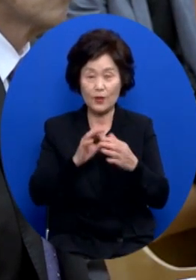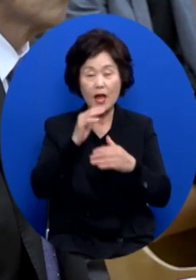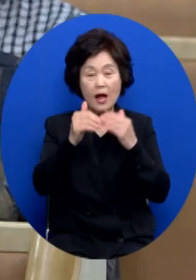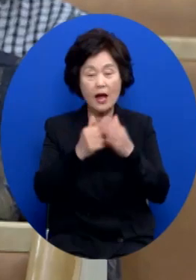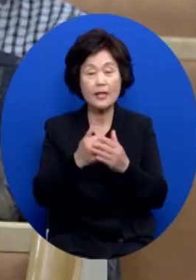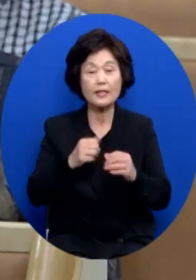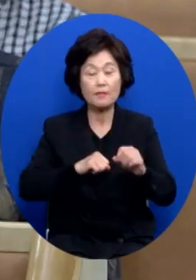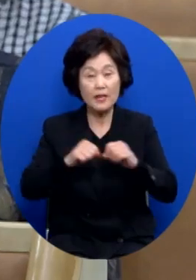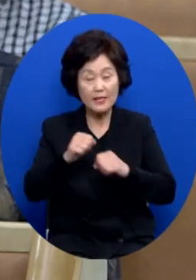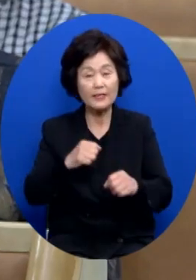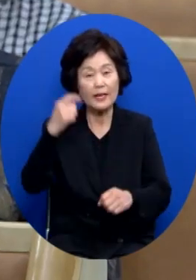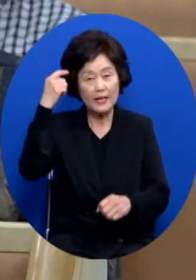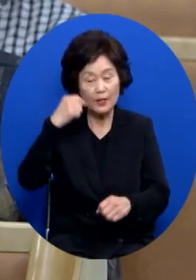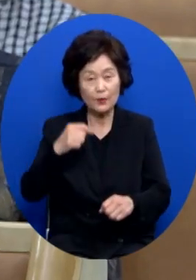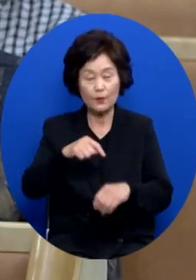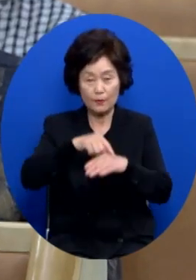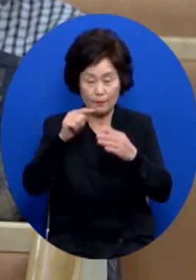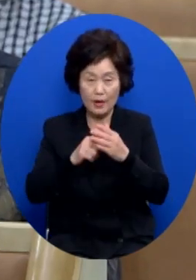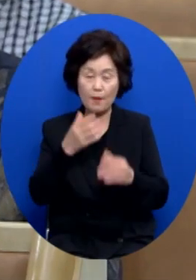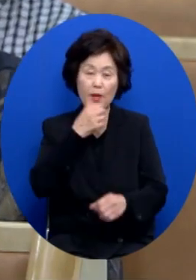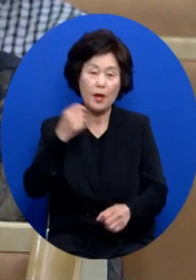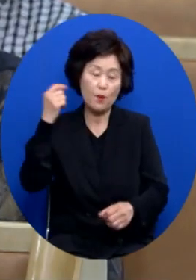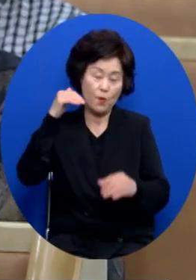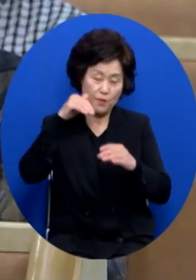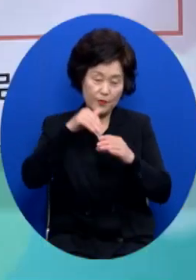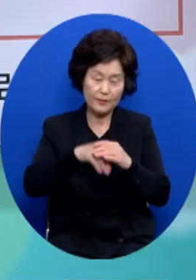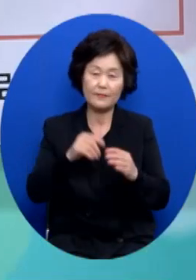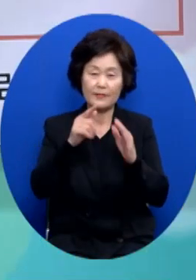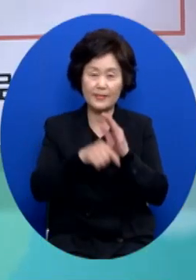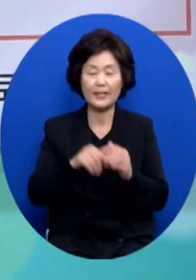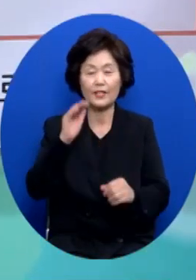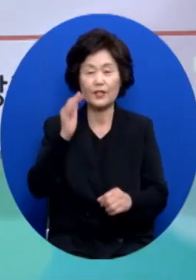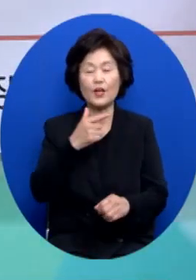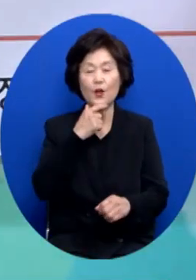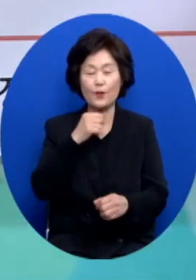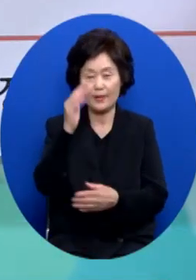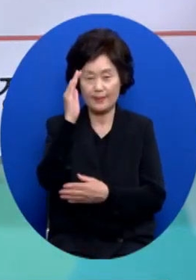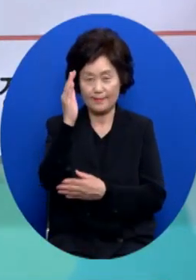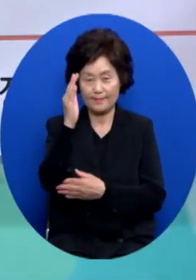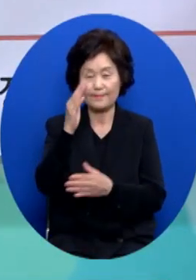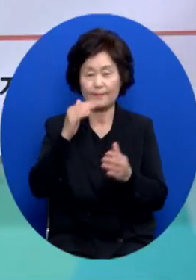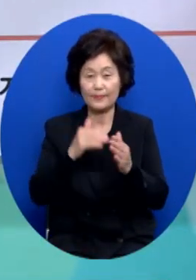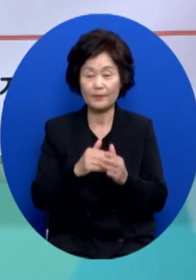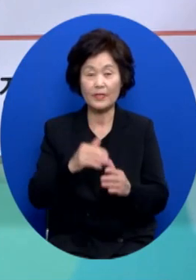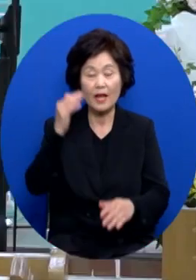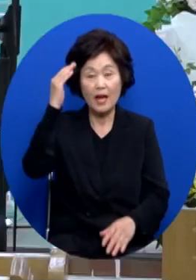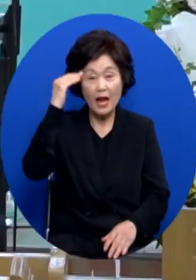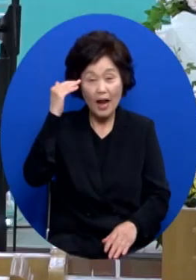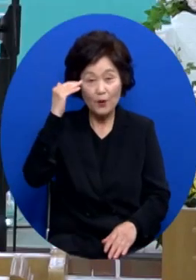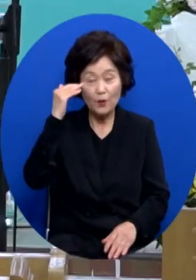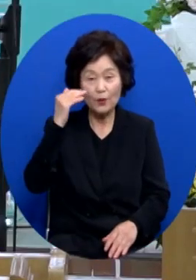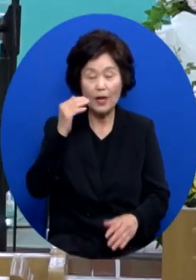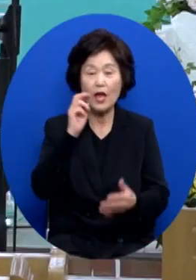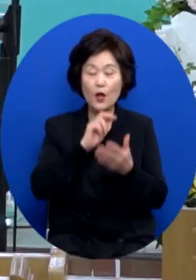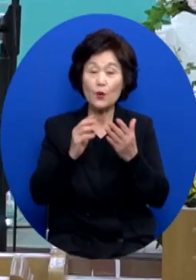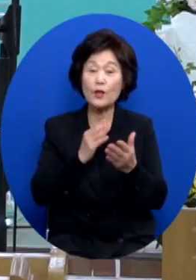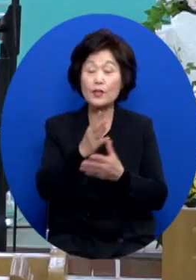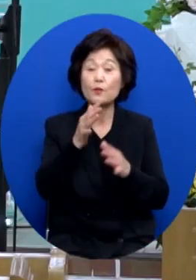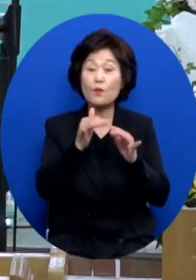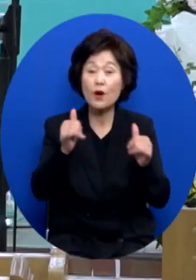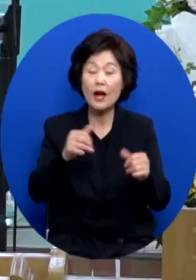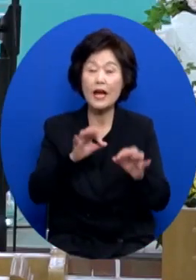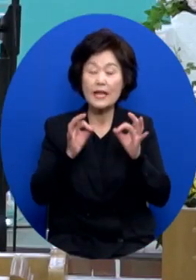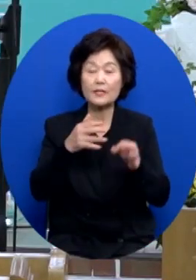느끼고 우리 마음에 복음이 심어지는 시간이 되길 바란다고 말했습니다 이날 한국의 폴포츠 알려진 김태희